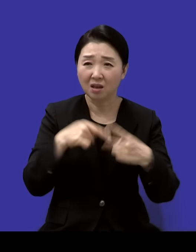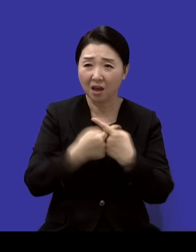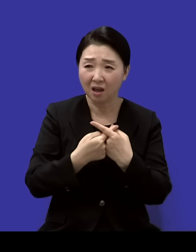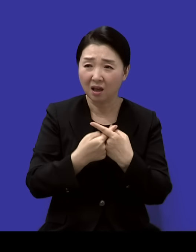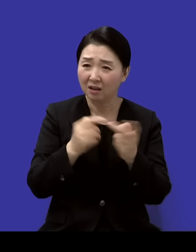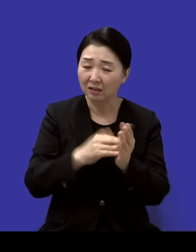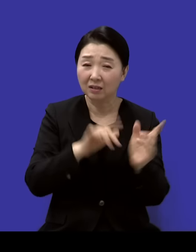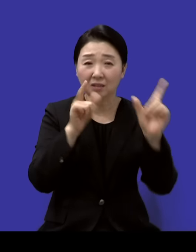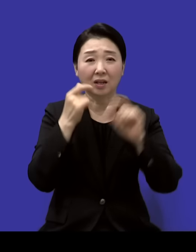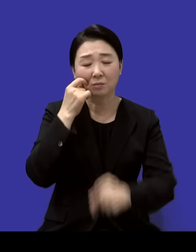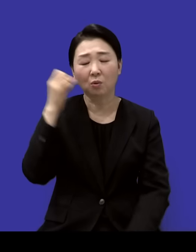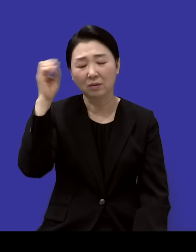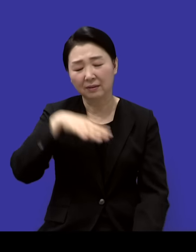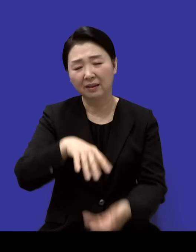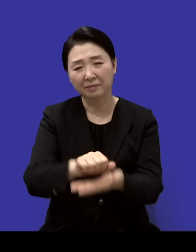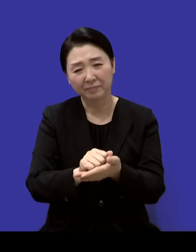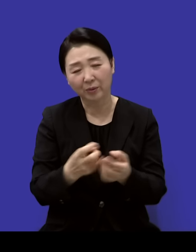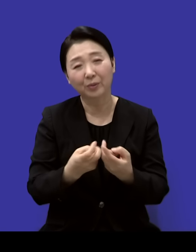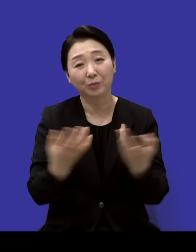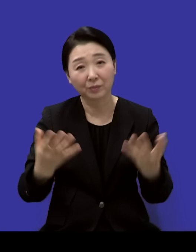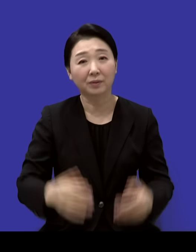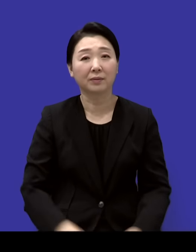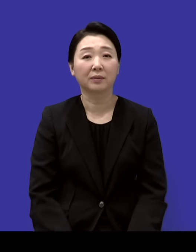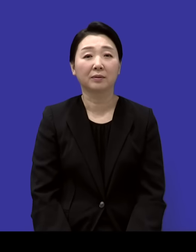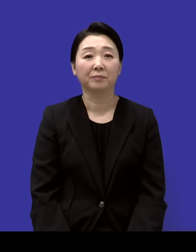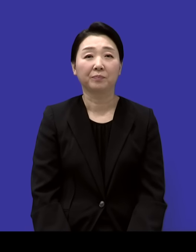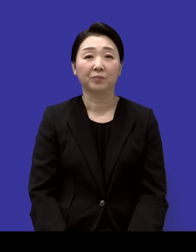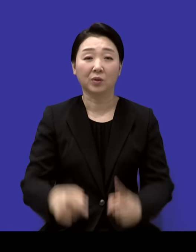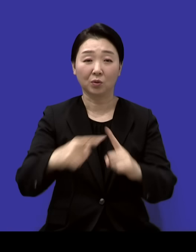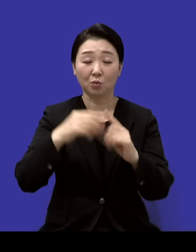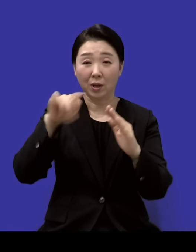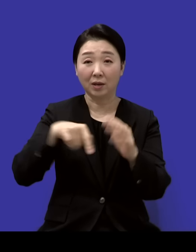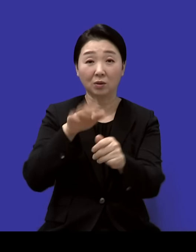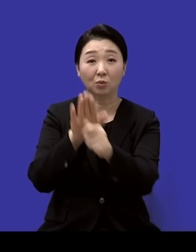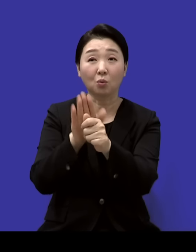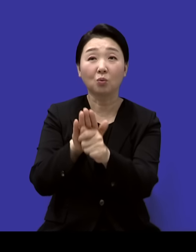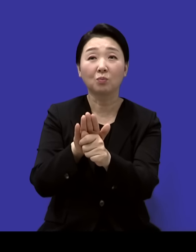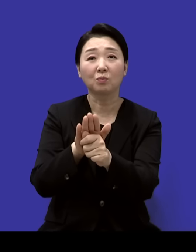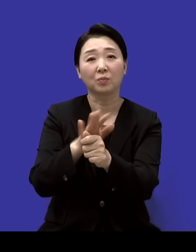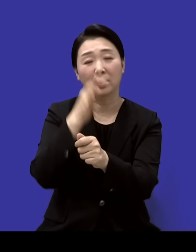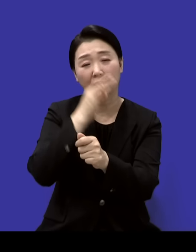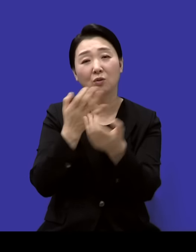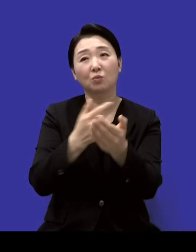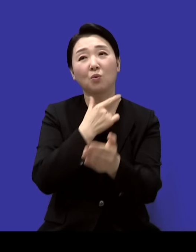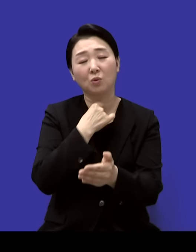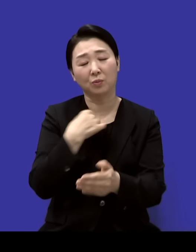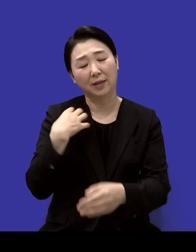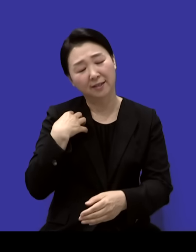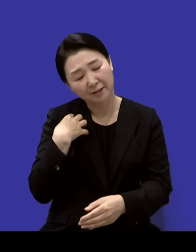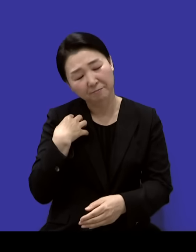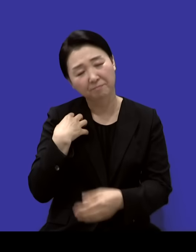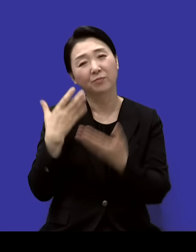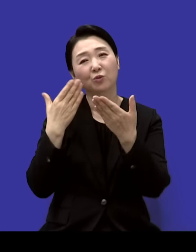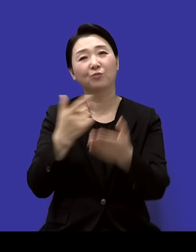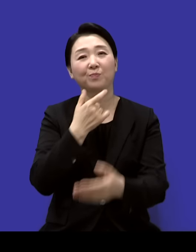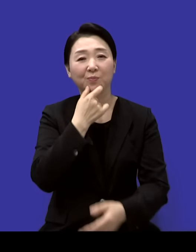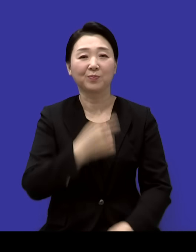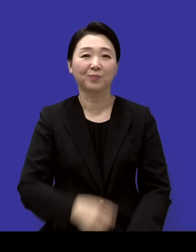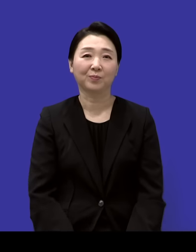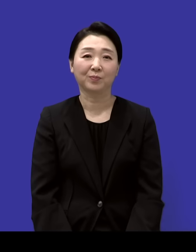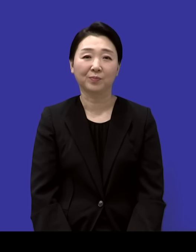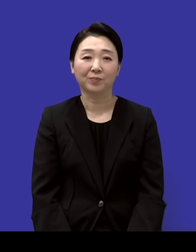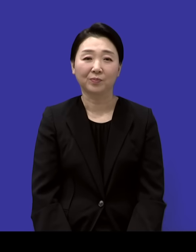네. 그냥 받아들이고 교회 안에 보탬이 돼야지 짐이 되면 안 되니까 네. 그렇게 살았던 것 같아요. 보통